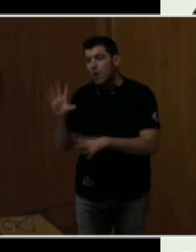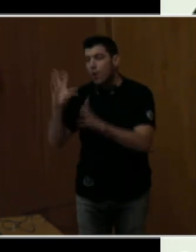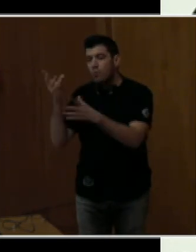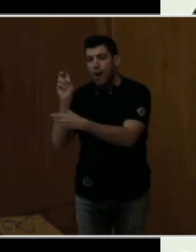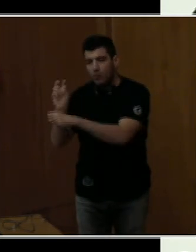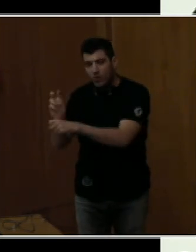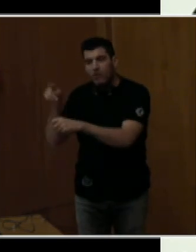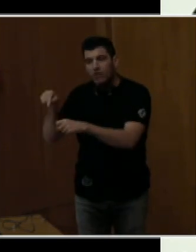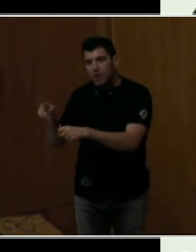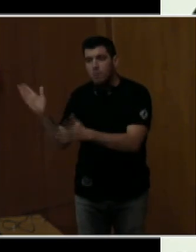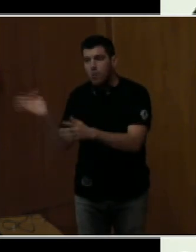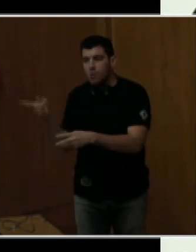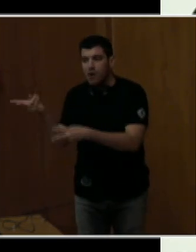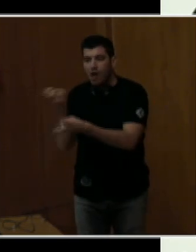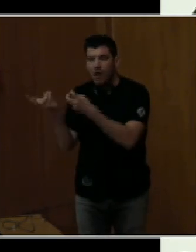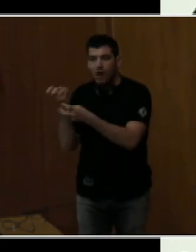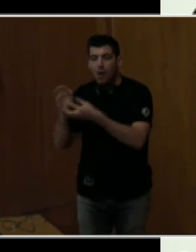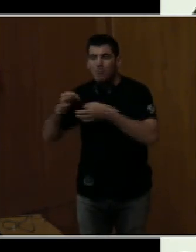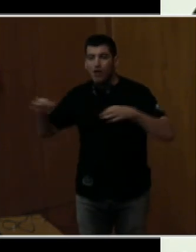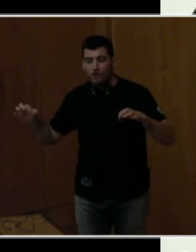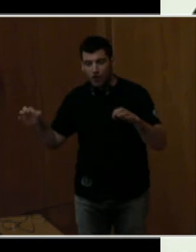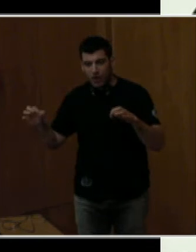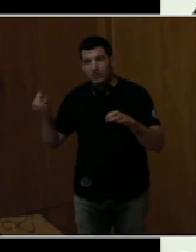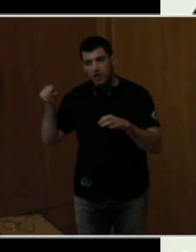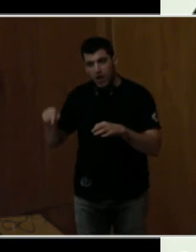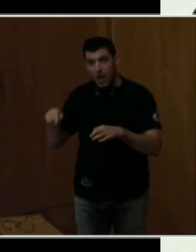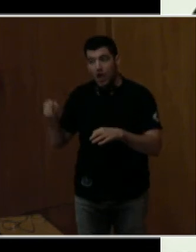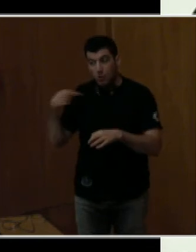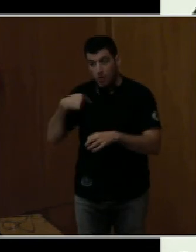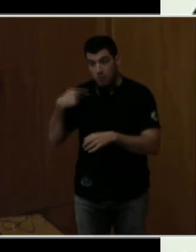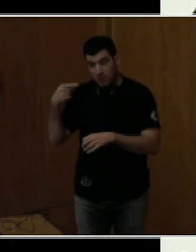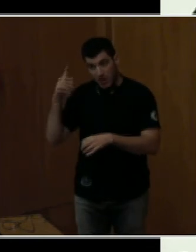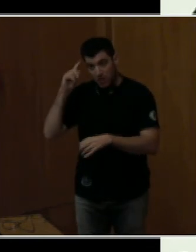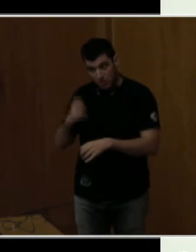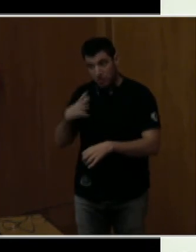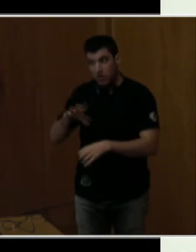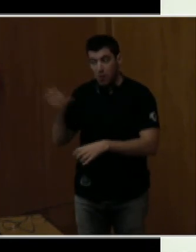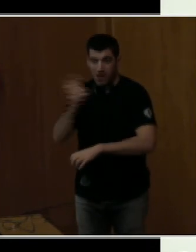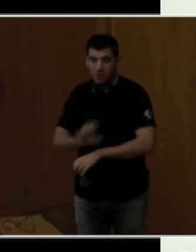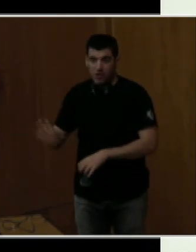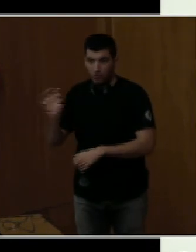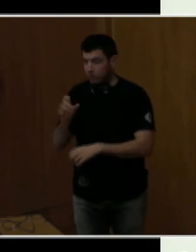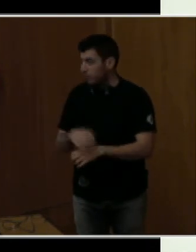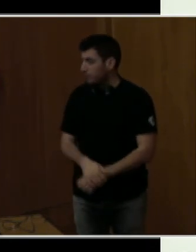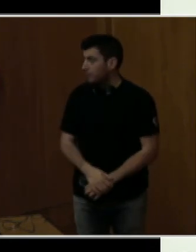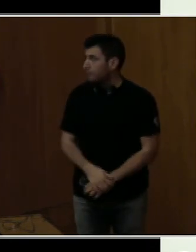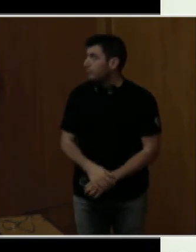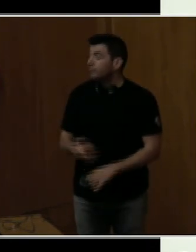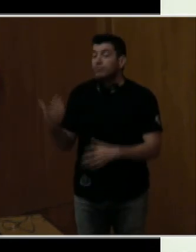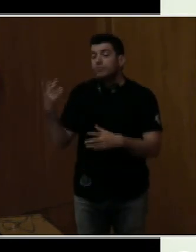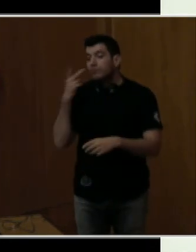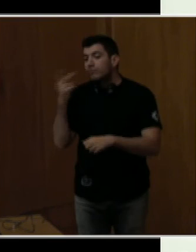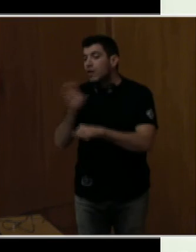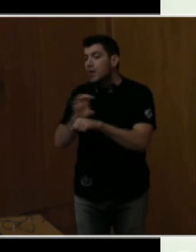συνειδητά. Και θυμόμαστε αυτόν τον ορισμό για να δούμε λίγο τι συμβαίνει, πώς ορίζουμε τη μνήμη και στους υπολογιστές. Όπως στην ουσία εδώ ο